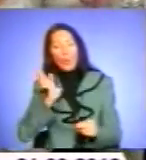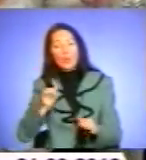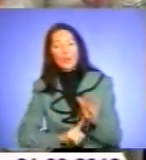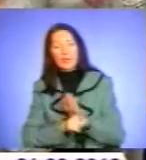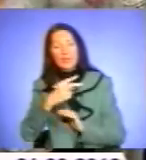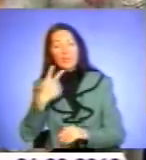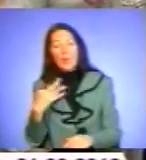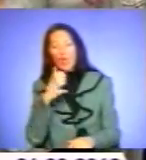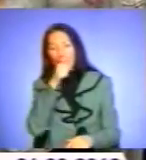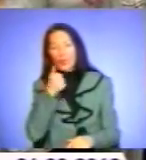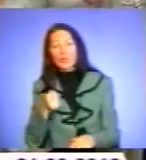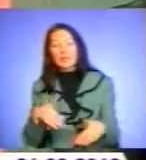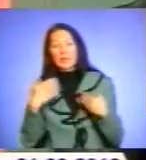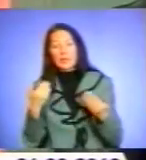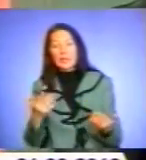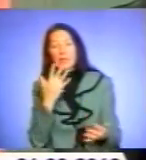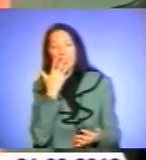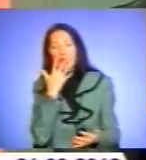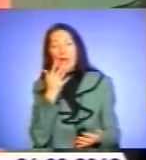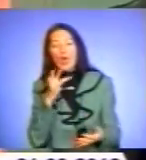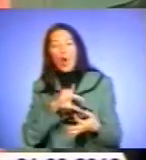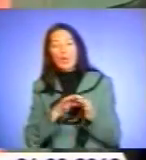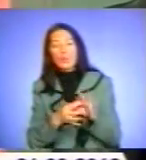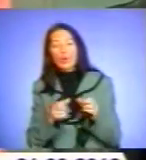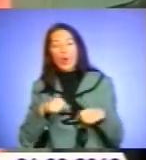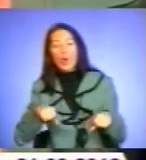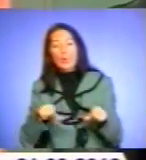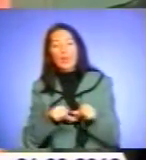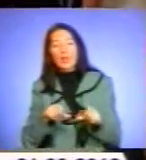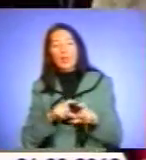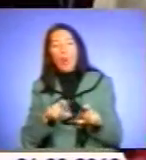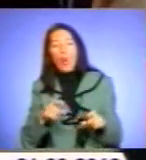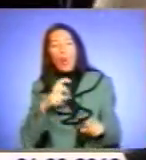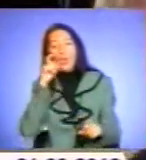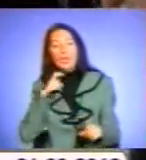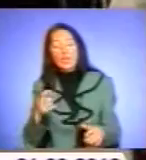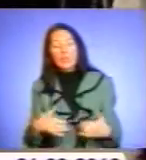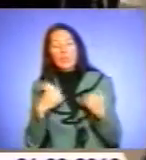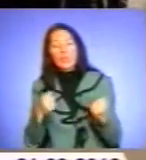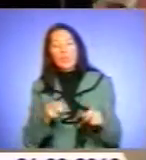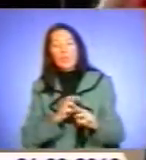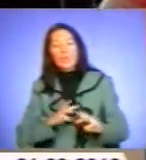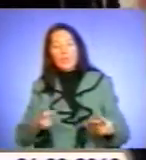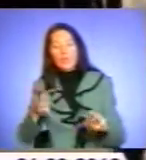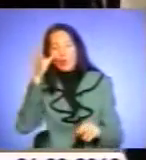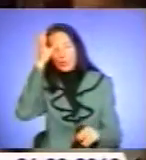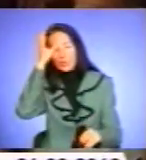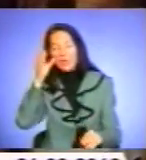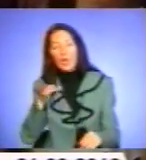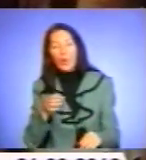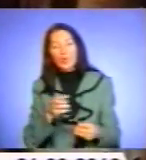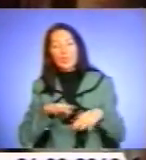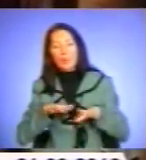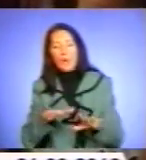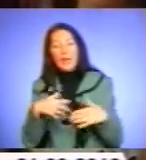2005 році з ініціативи Національного олімпійського комітету України та за підтримки Міністерства освіти і науки України у справах сім'ї,